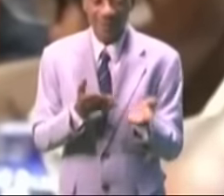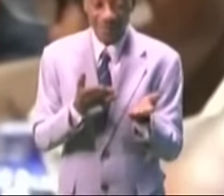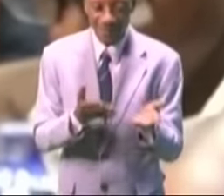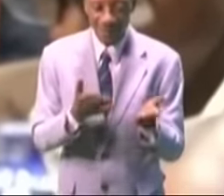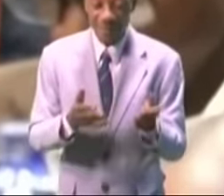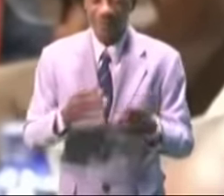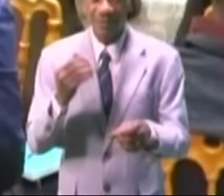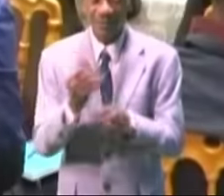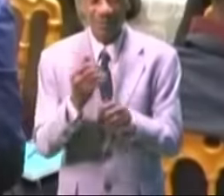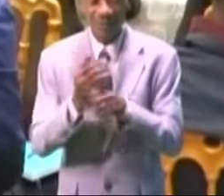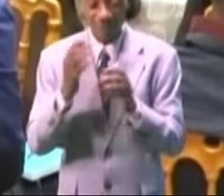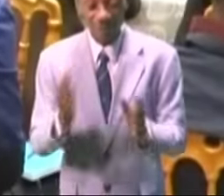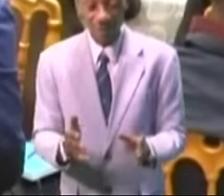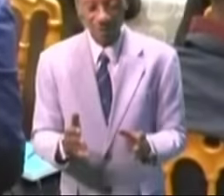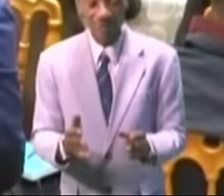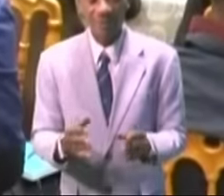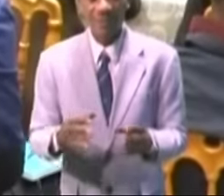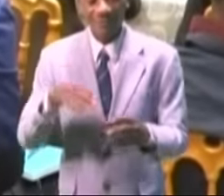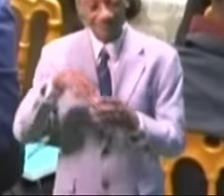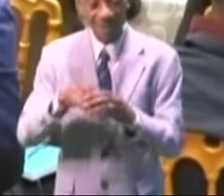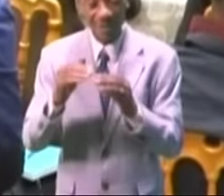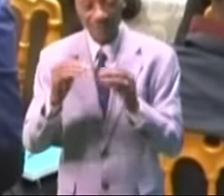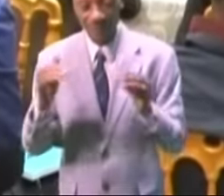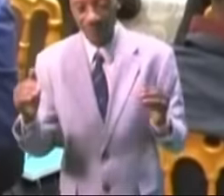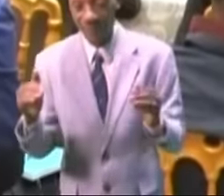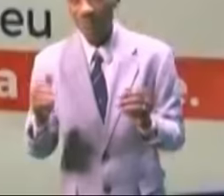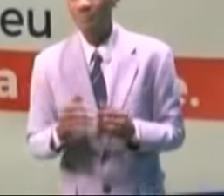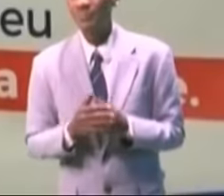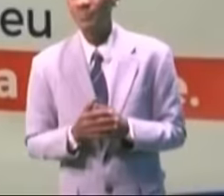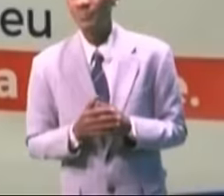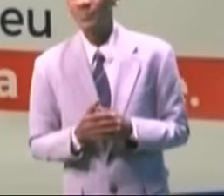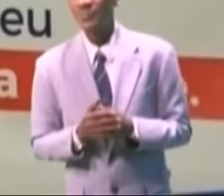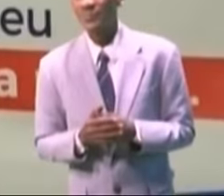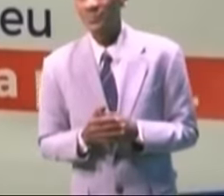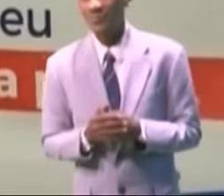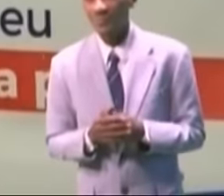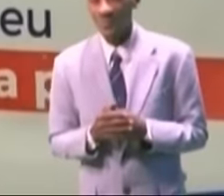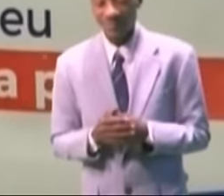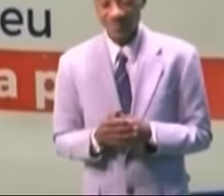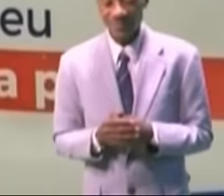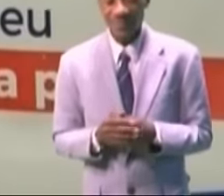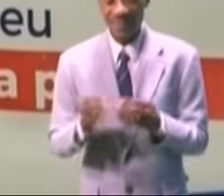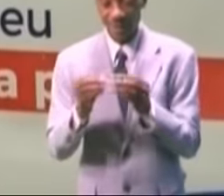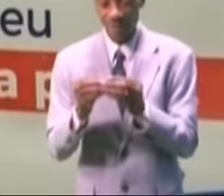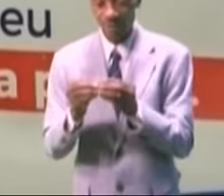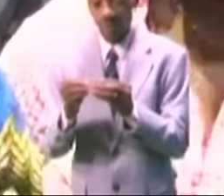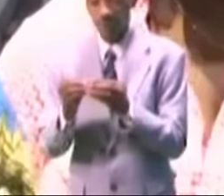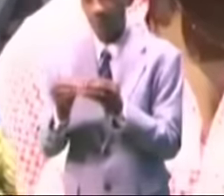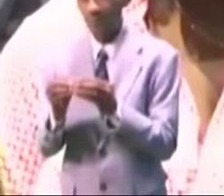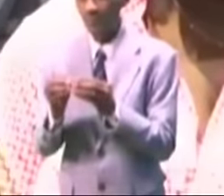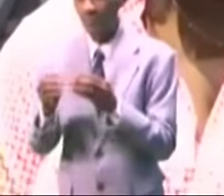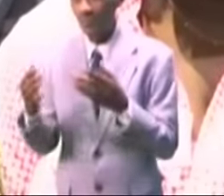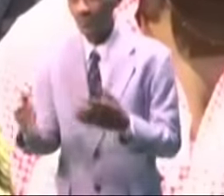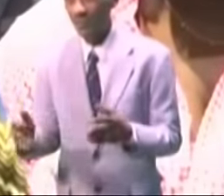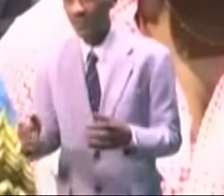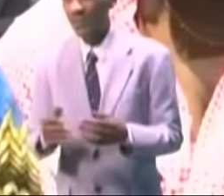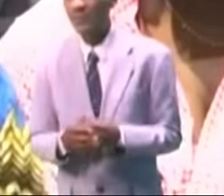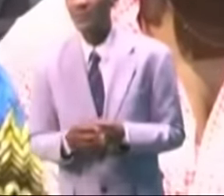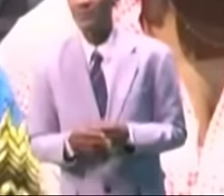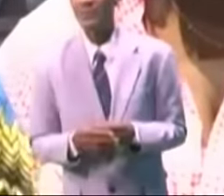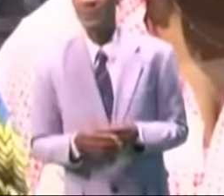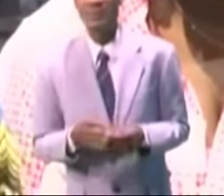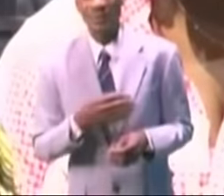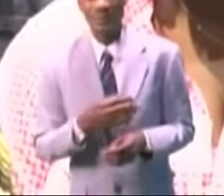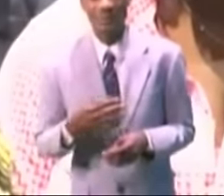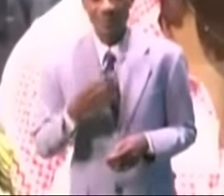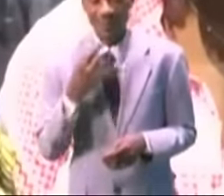l'employeur dans un climat de paix. C'était important aujourd'hui de nous parler et nous avons invité comme médiateur